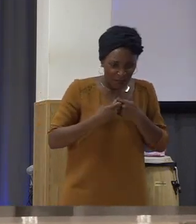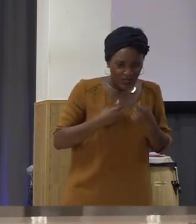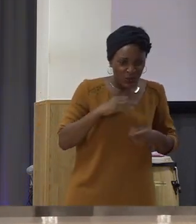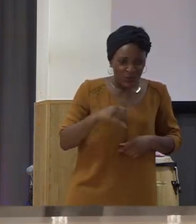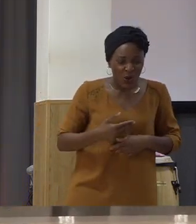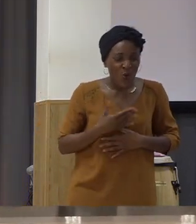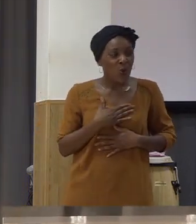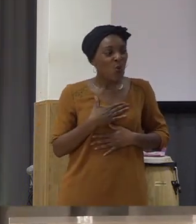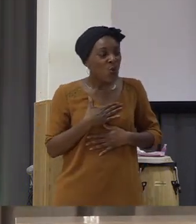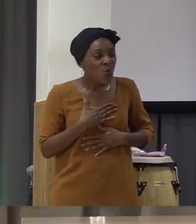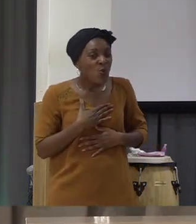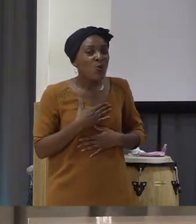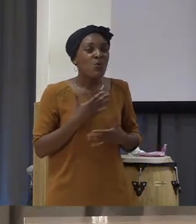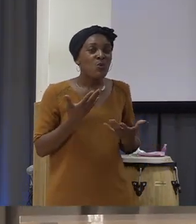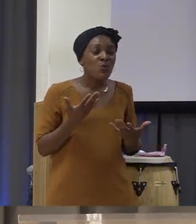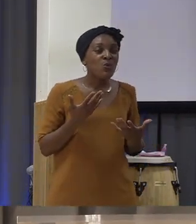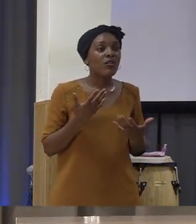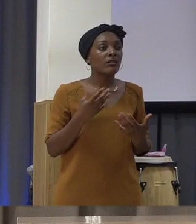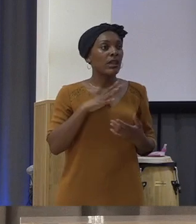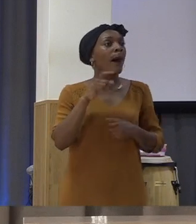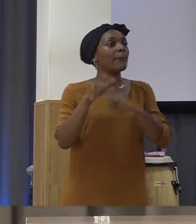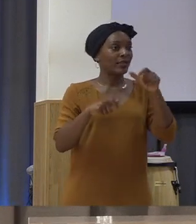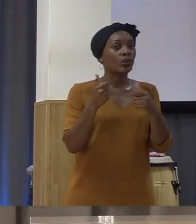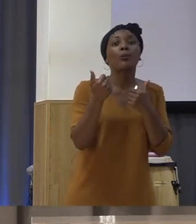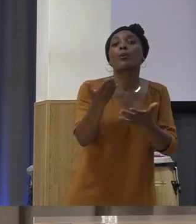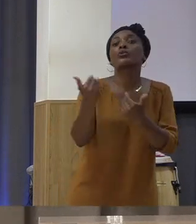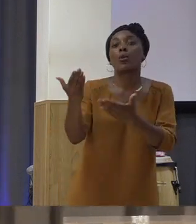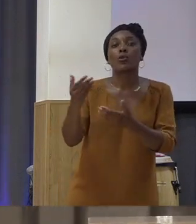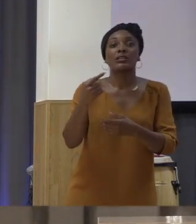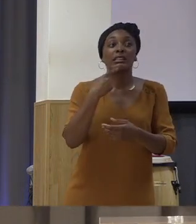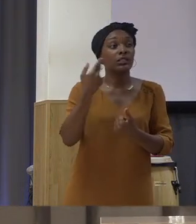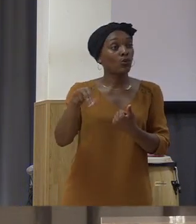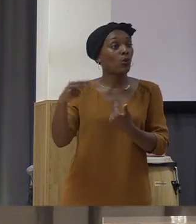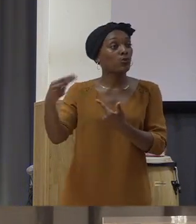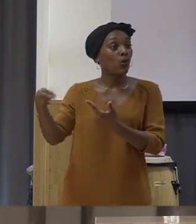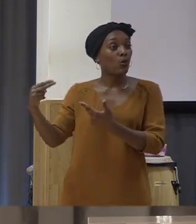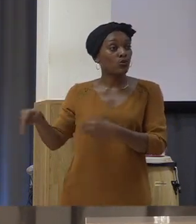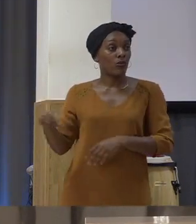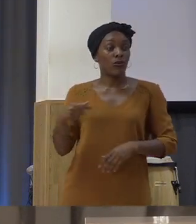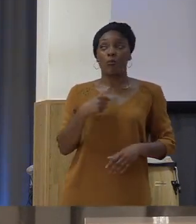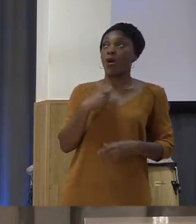Il y en a un certain nombre dans l'Église, quand on leur a proposé, ils ont dit non. Moi, je ne me suis pas